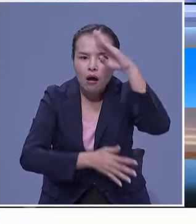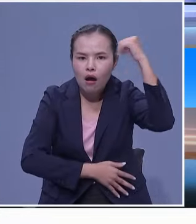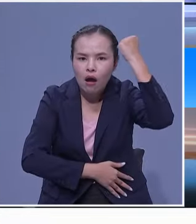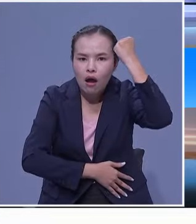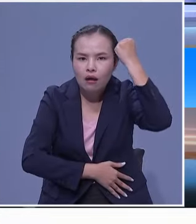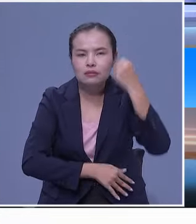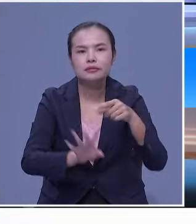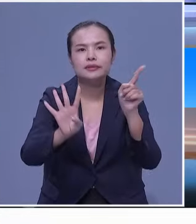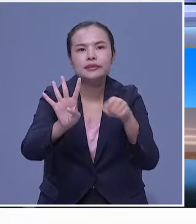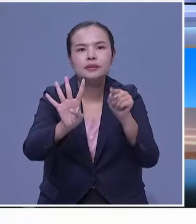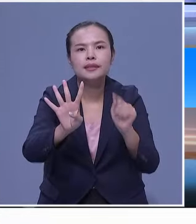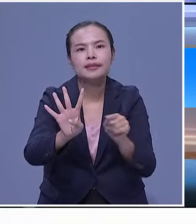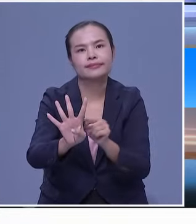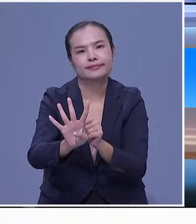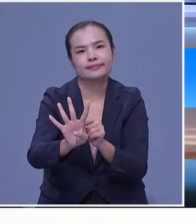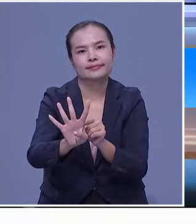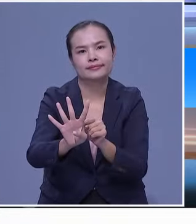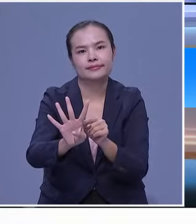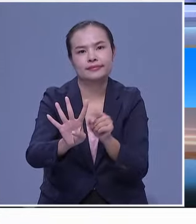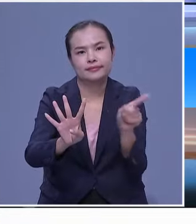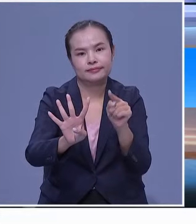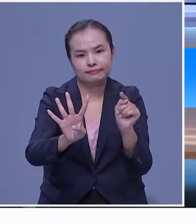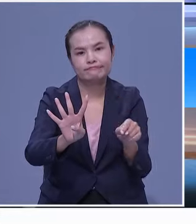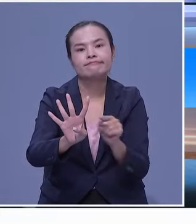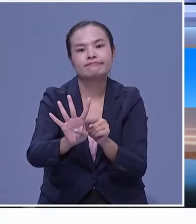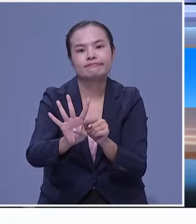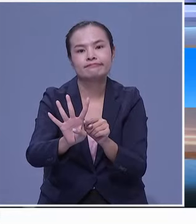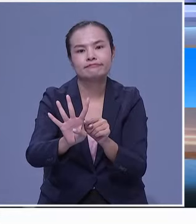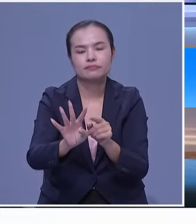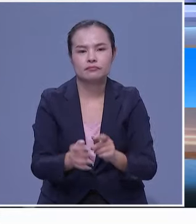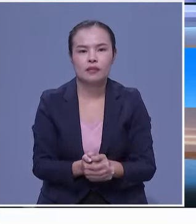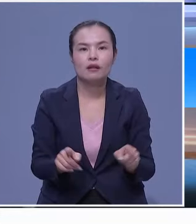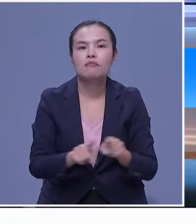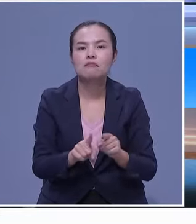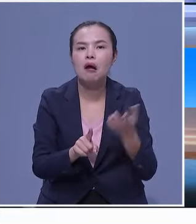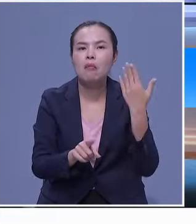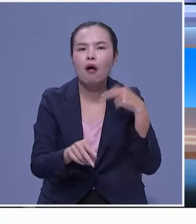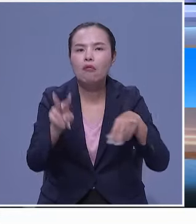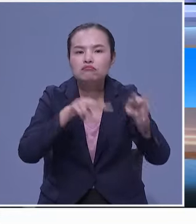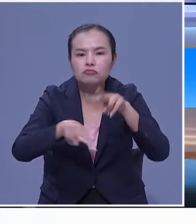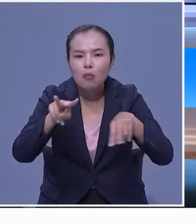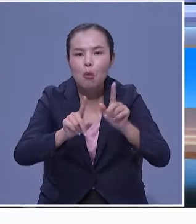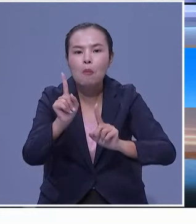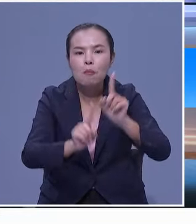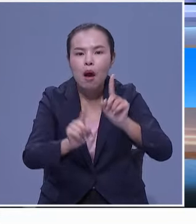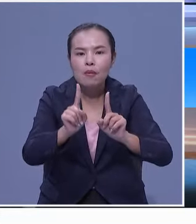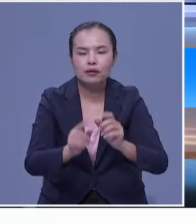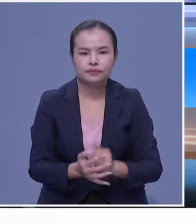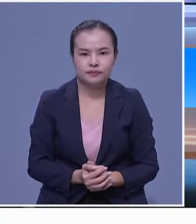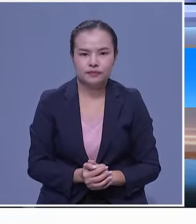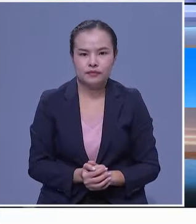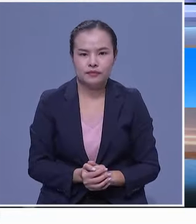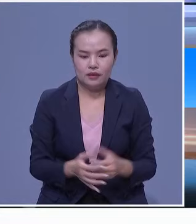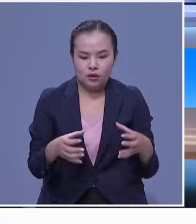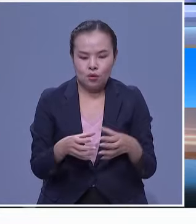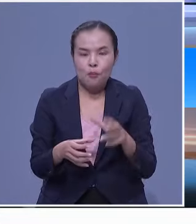ให้ 4%เต็มที่ 4% เพราะว่าไม่ต่างจากการที่เคยสำรวจไว้ก่อนหน้านี้นะคะอาจารย์บอกว่าแม้ทาง